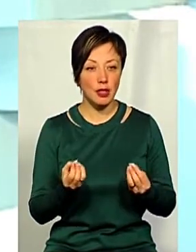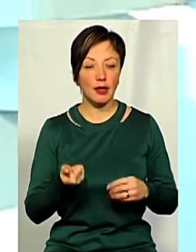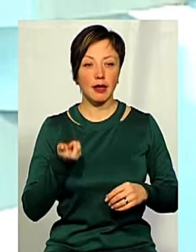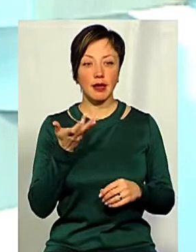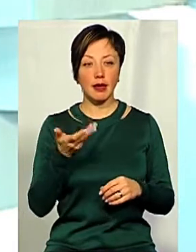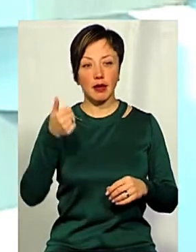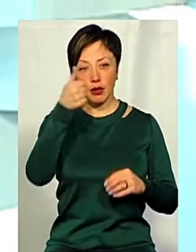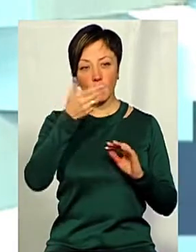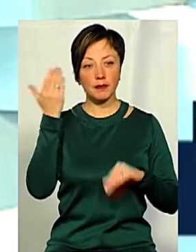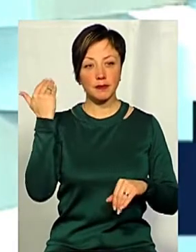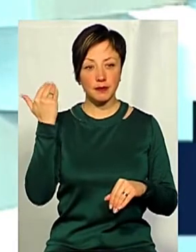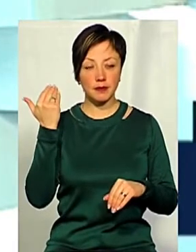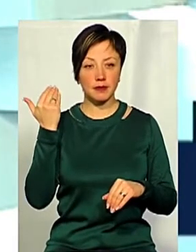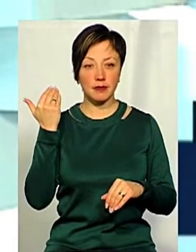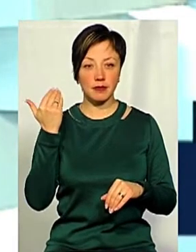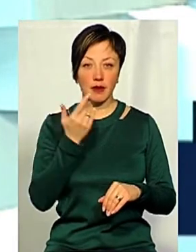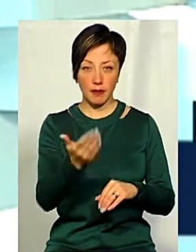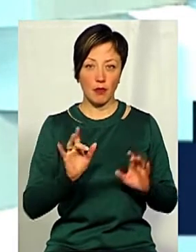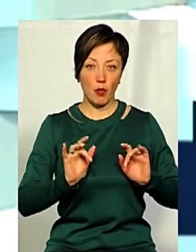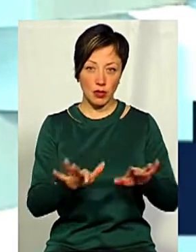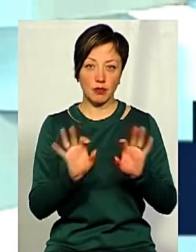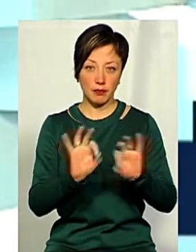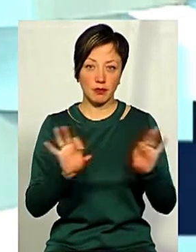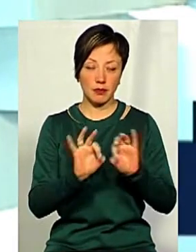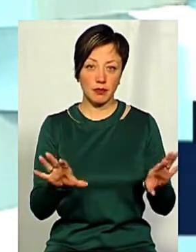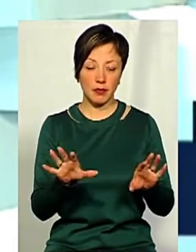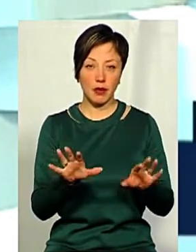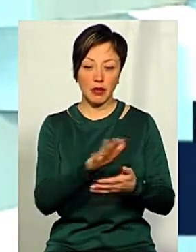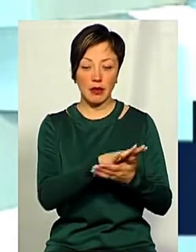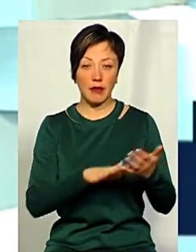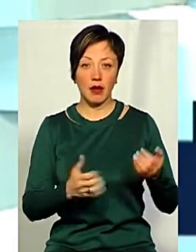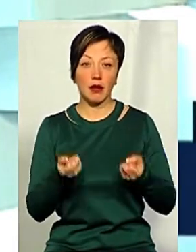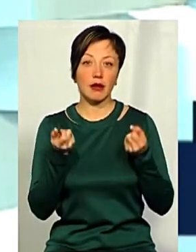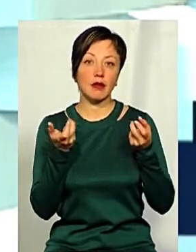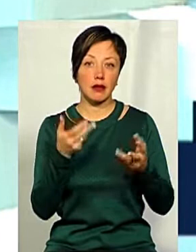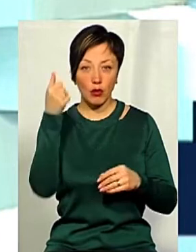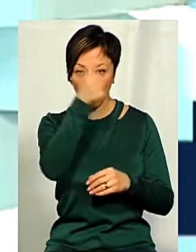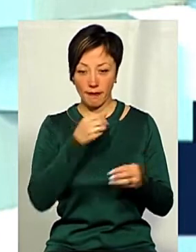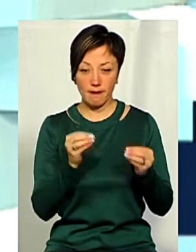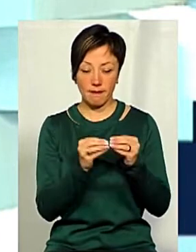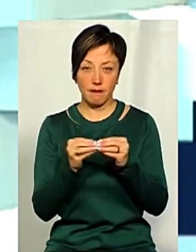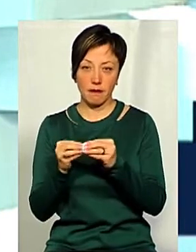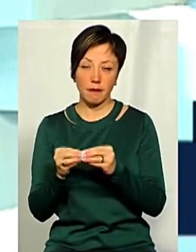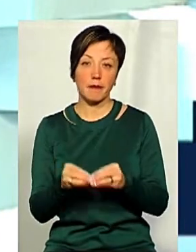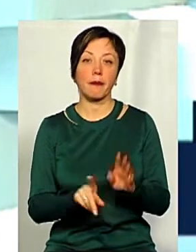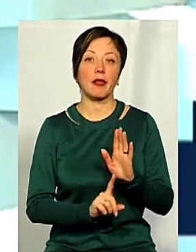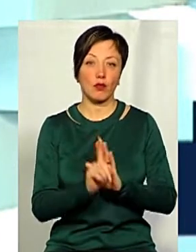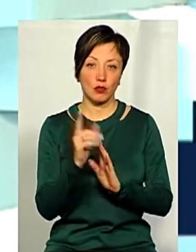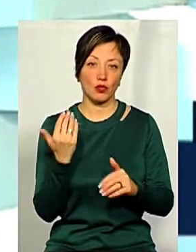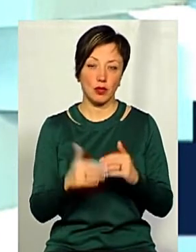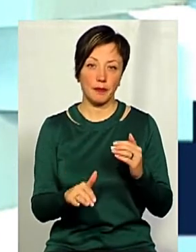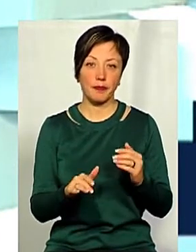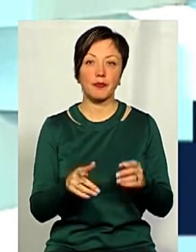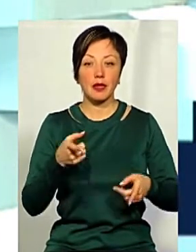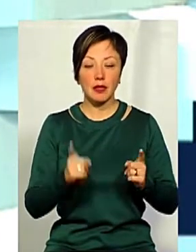тому назад, тому що цей процес, про який розказував пан Микола, він триває вже кілька років, він розпочався. Тому що це